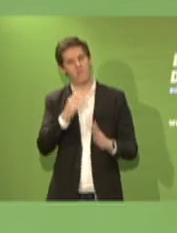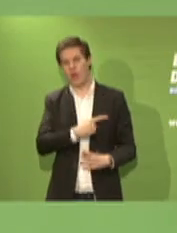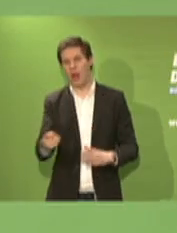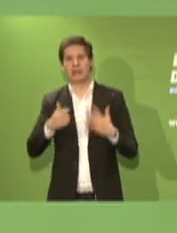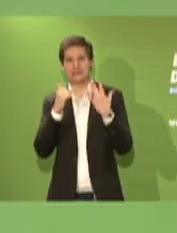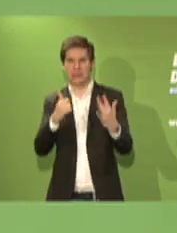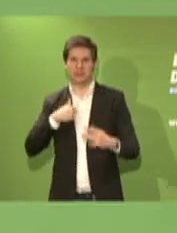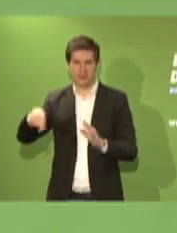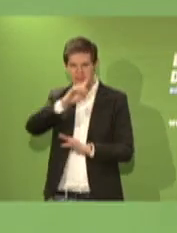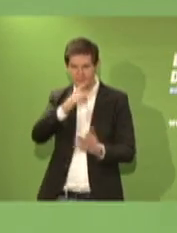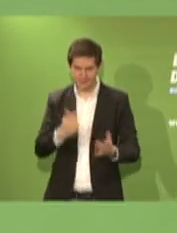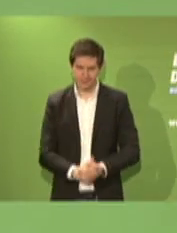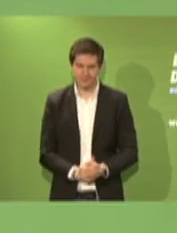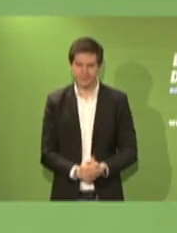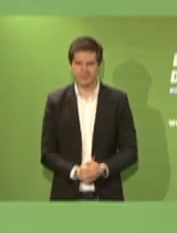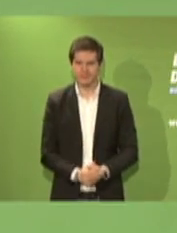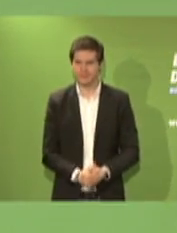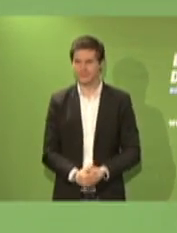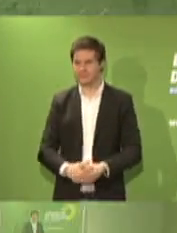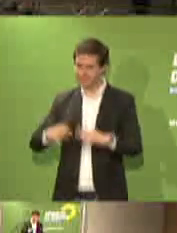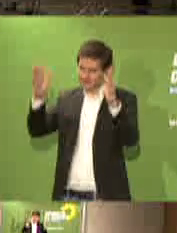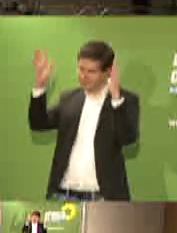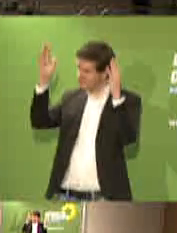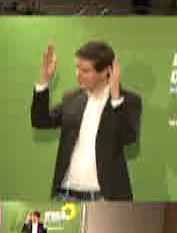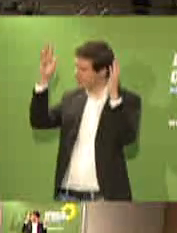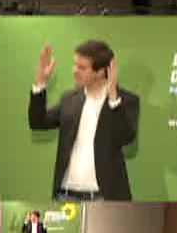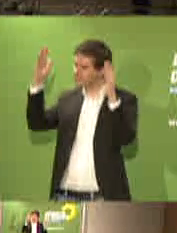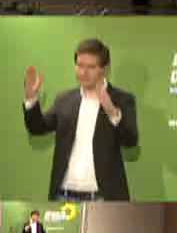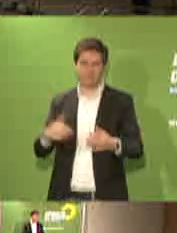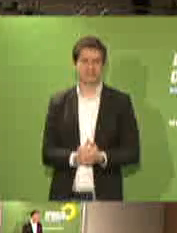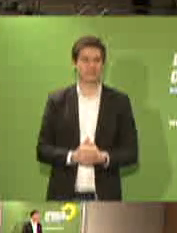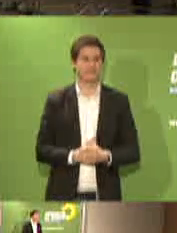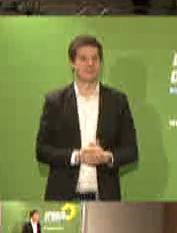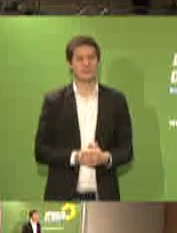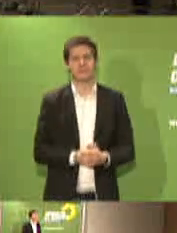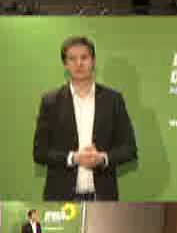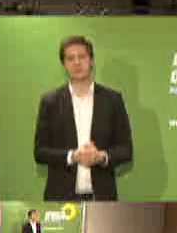ausgesprochen. Okay. Ja, vielen Dank.